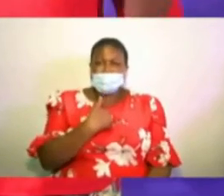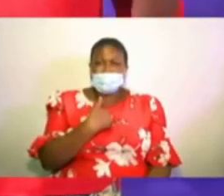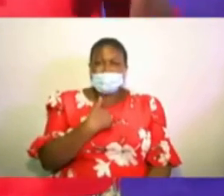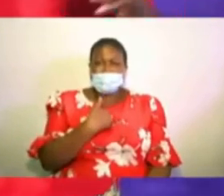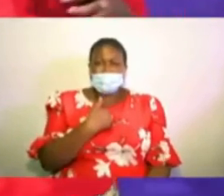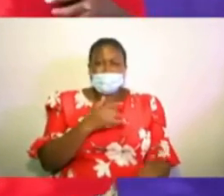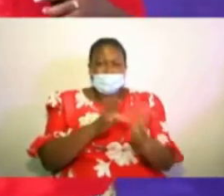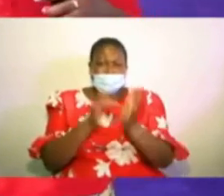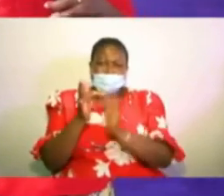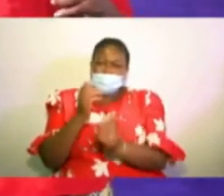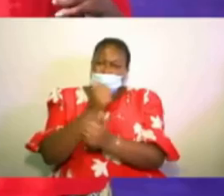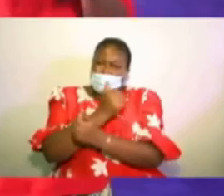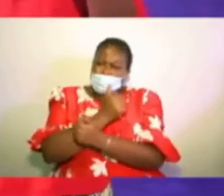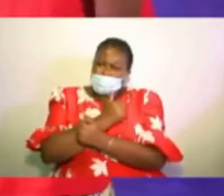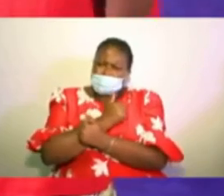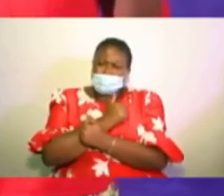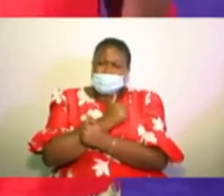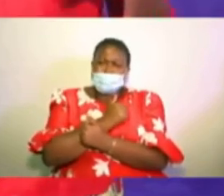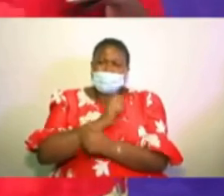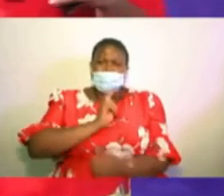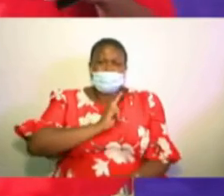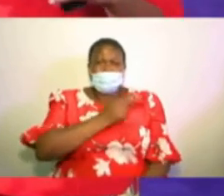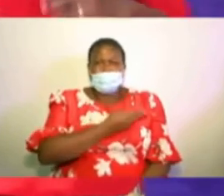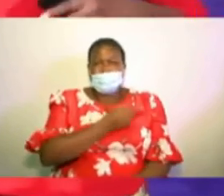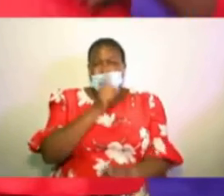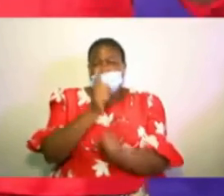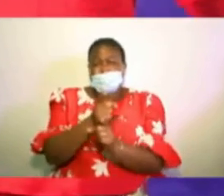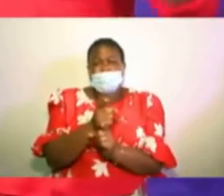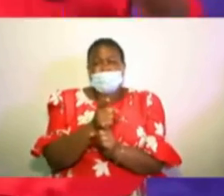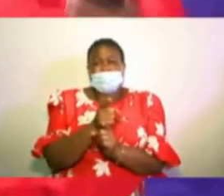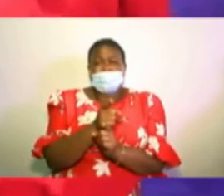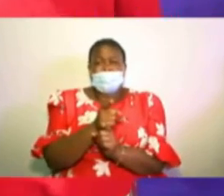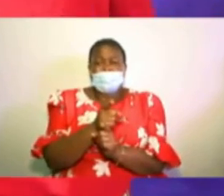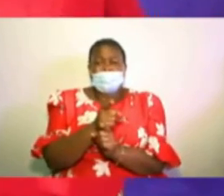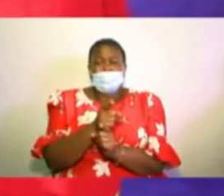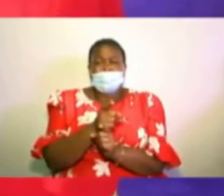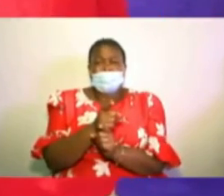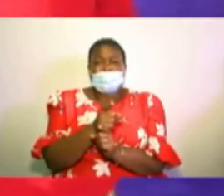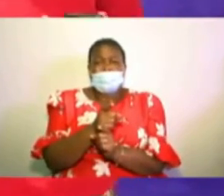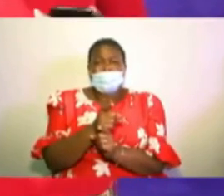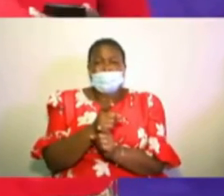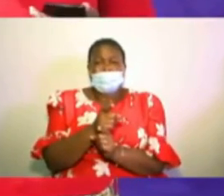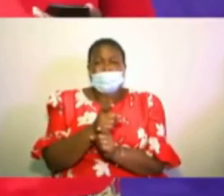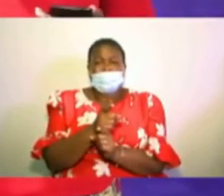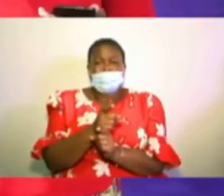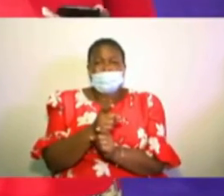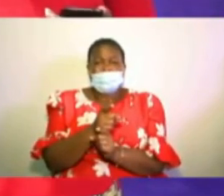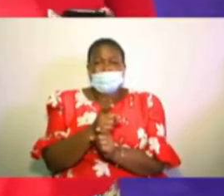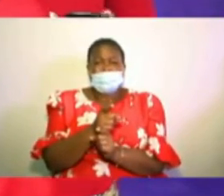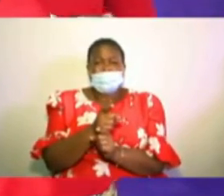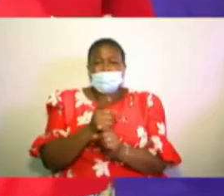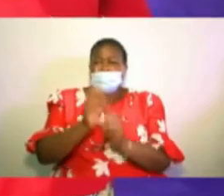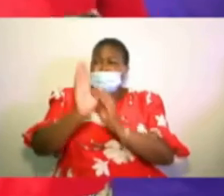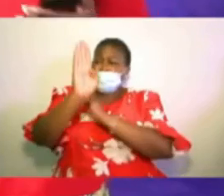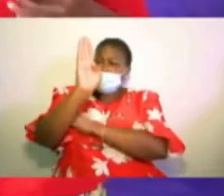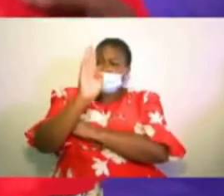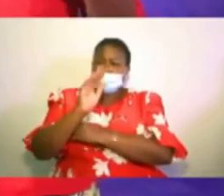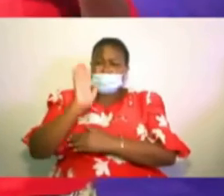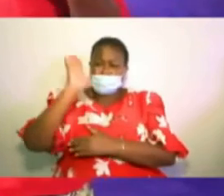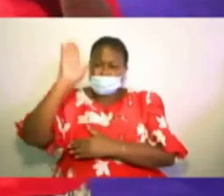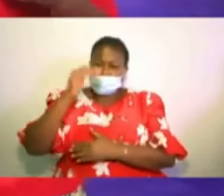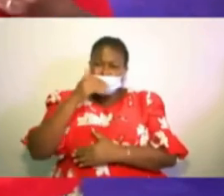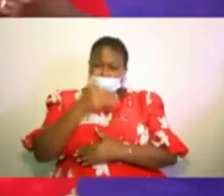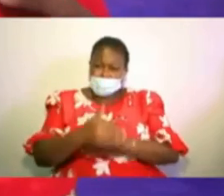déjà profité de l'amour de Dieu, car Dieu a tant aimé le monde qu'il a donné. We have enjoyed the grace of our Lord Jesus nous Christ.